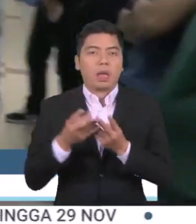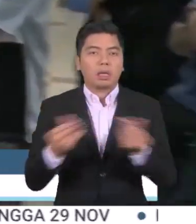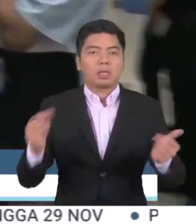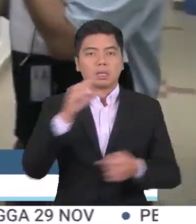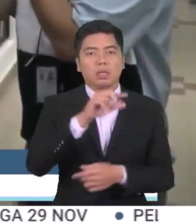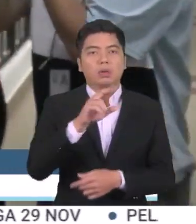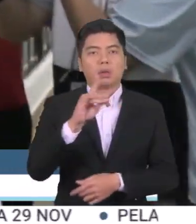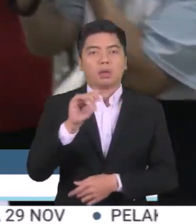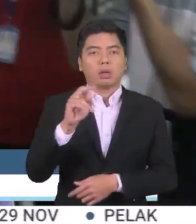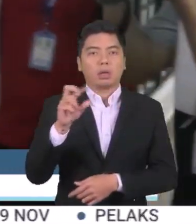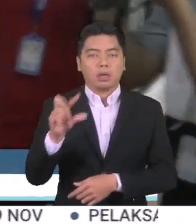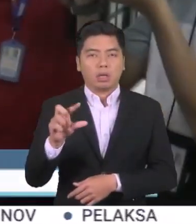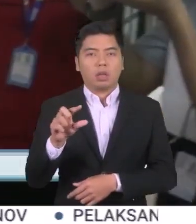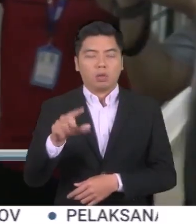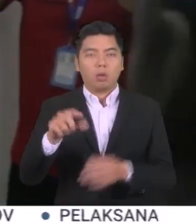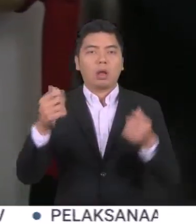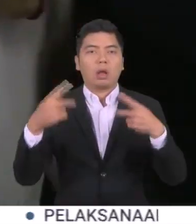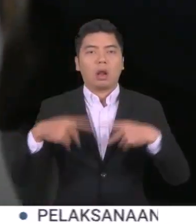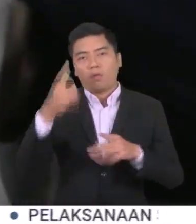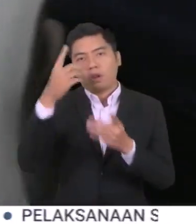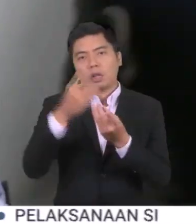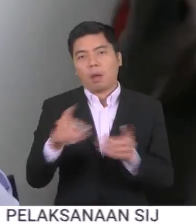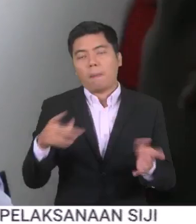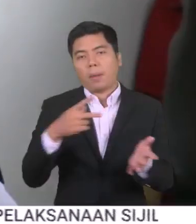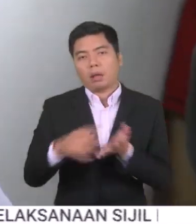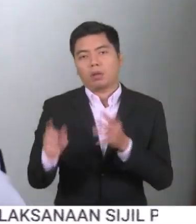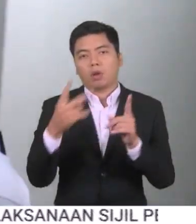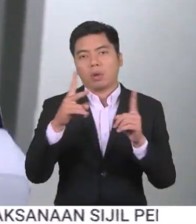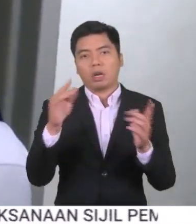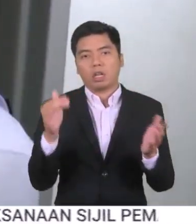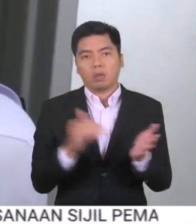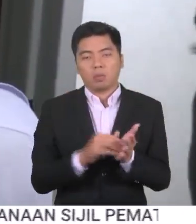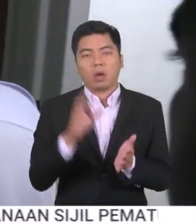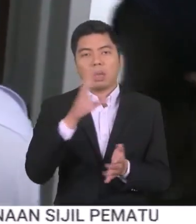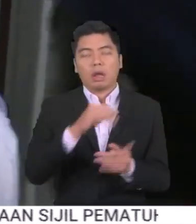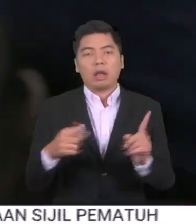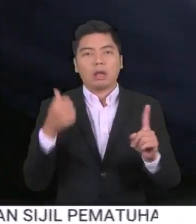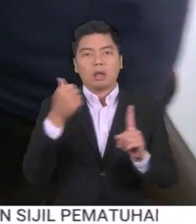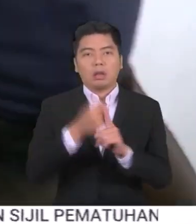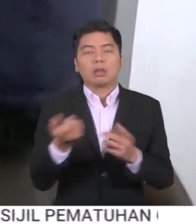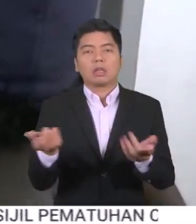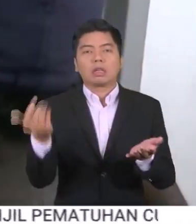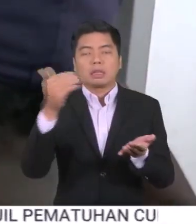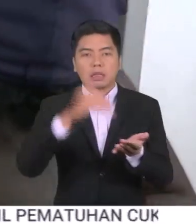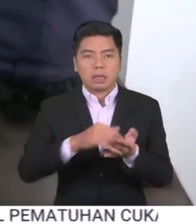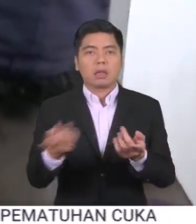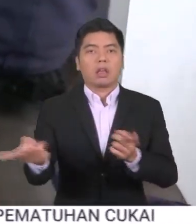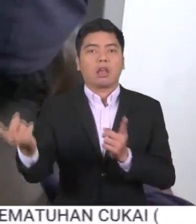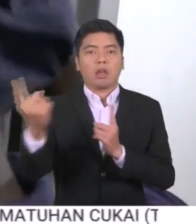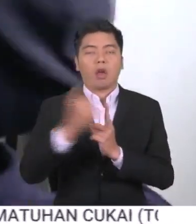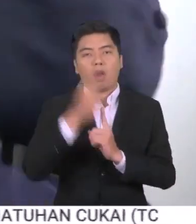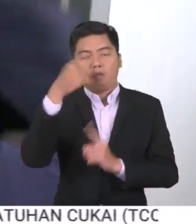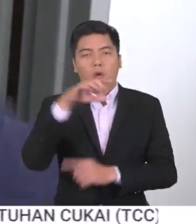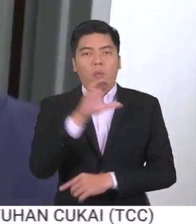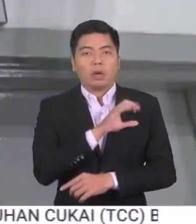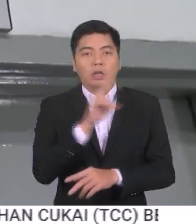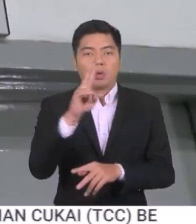Gudang. Dia dibenar diikat jamin RM12,000 selain diarah lapor diri ke Balai Polis Terdekat